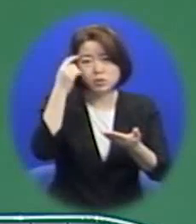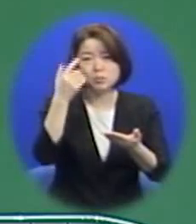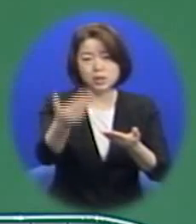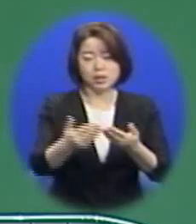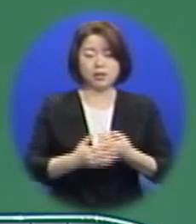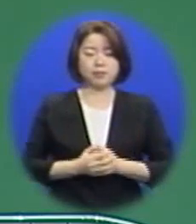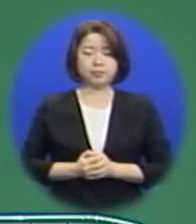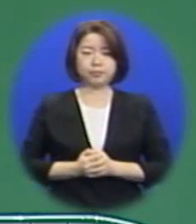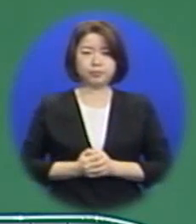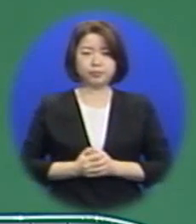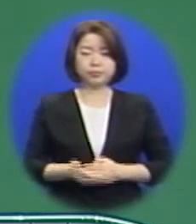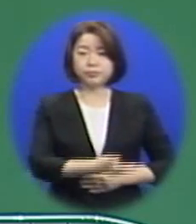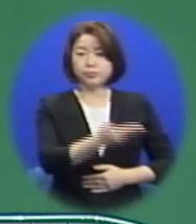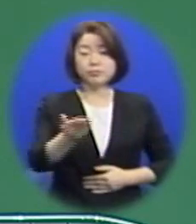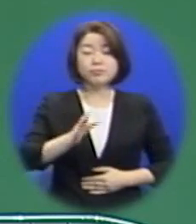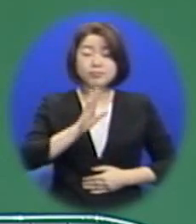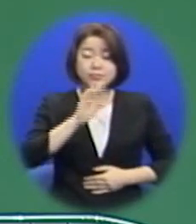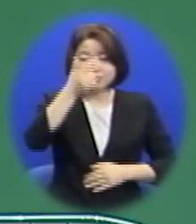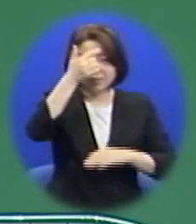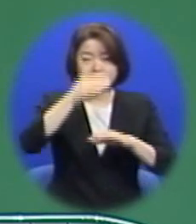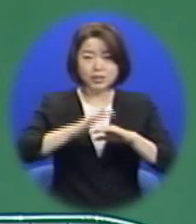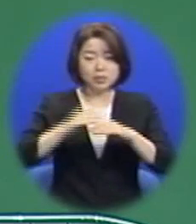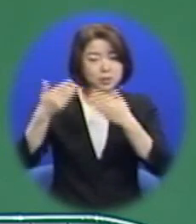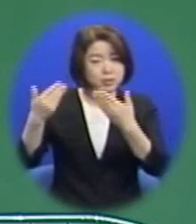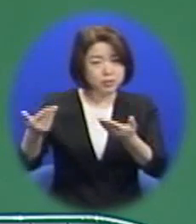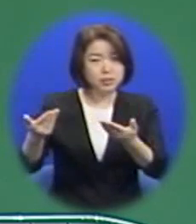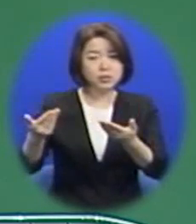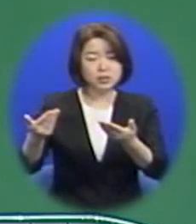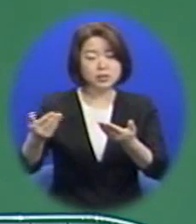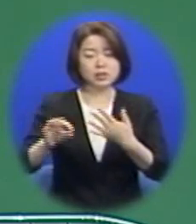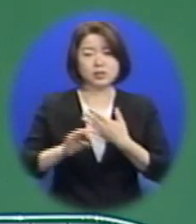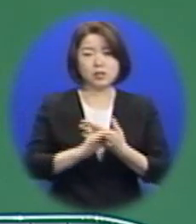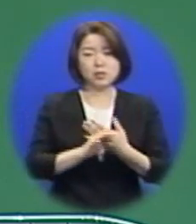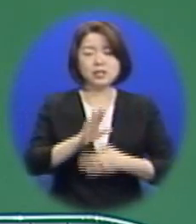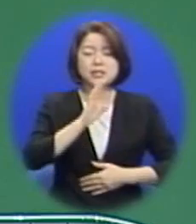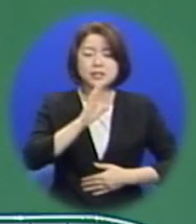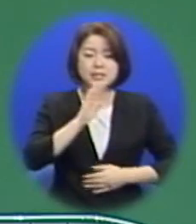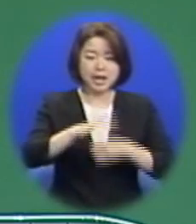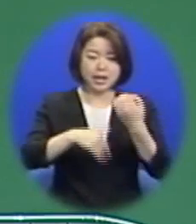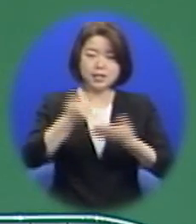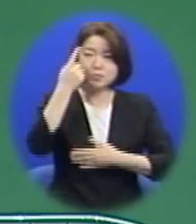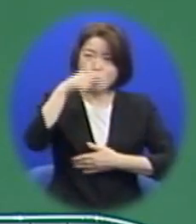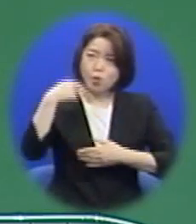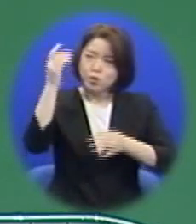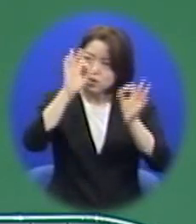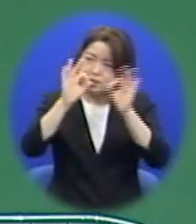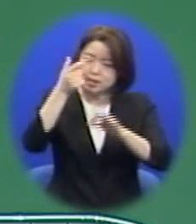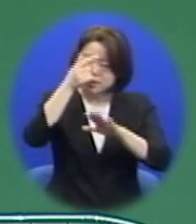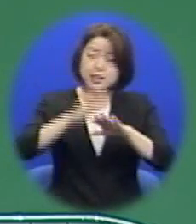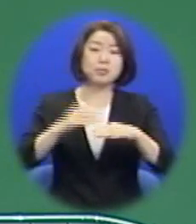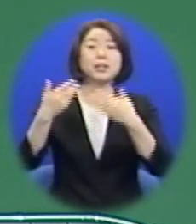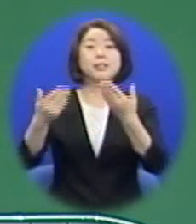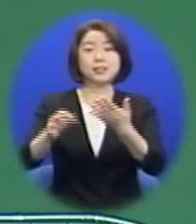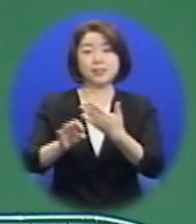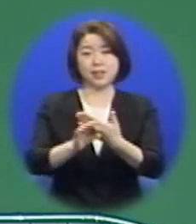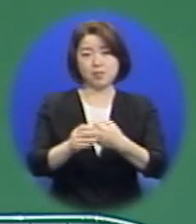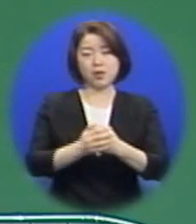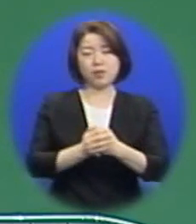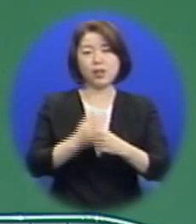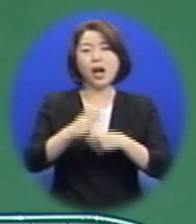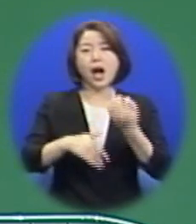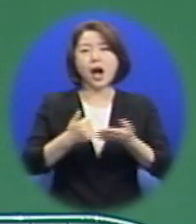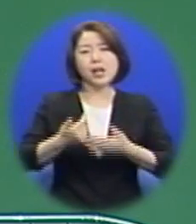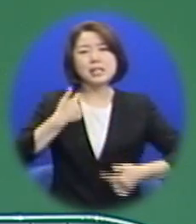여러분이 진짜 예배를 드리게 됩니다. 주님의 얼굴을 찾는 그런 예배를 드리게 된다면 여러분이 하나님이 기뻐하지